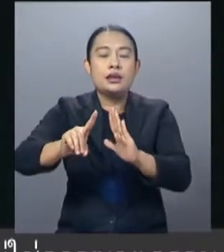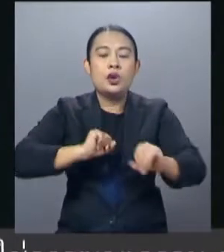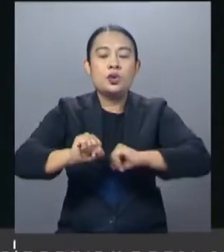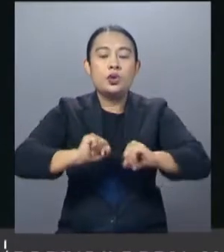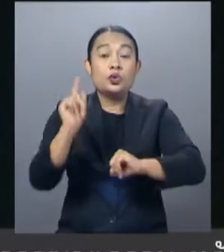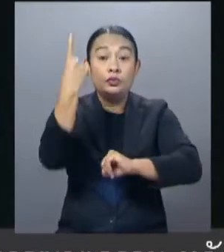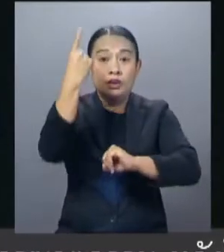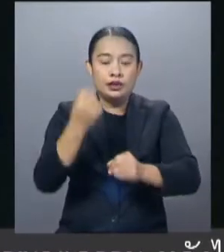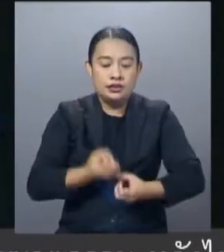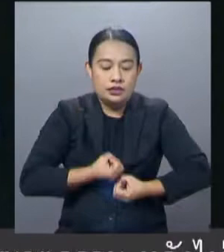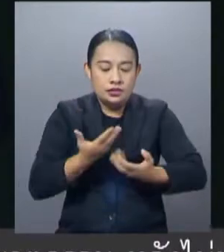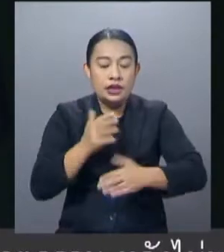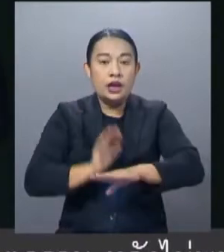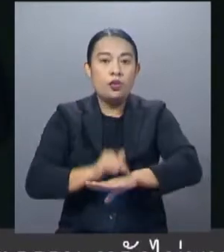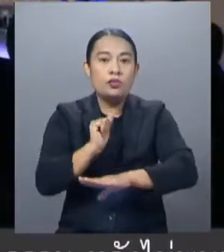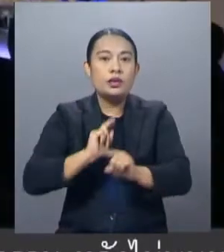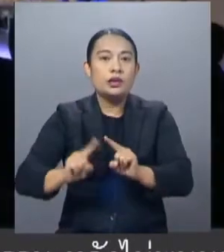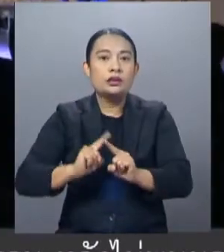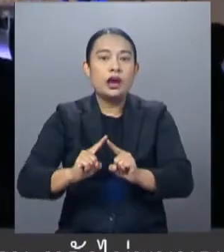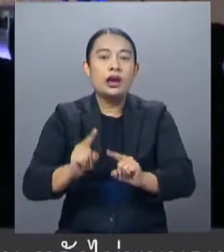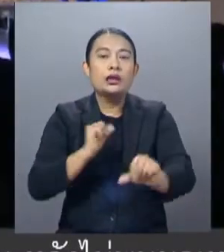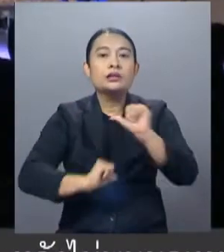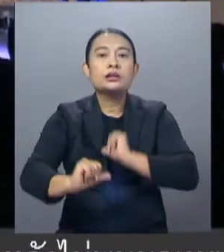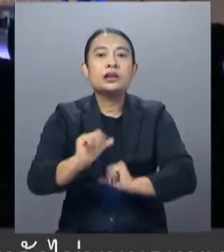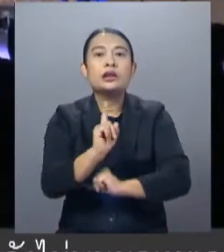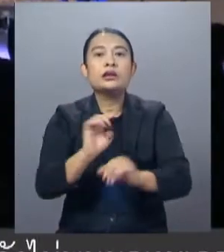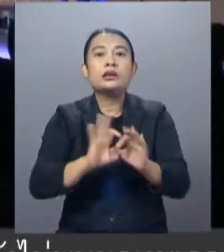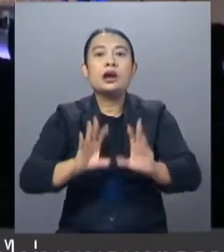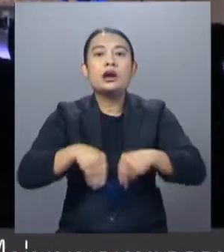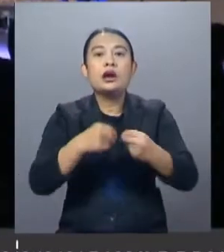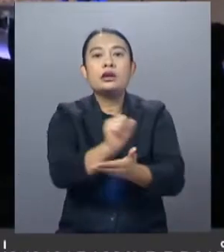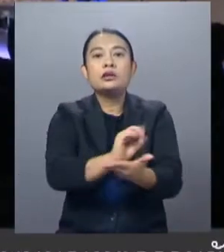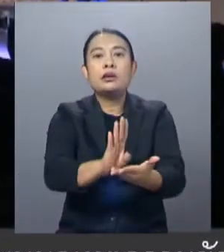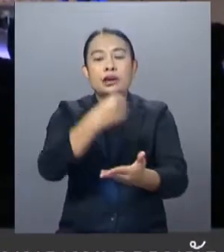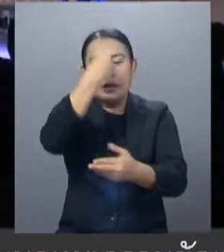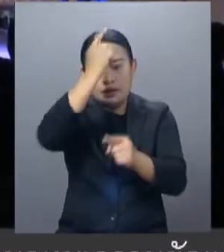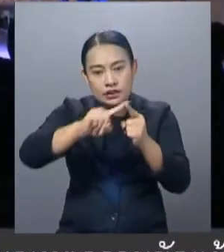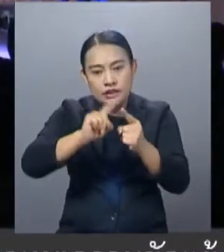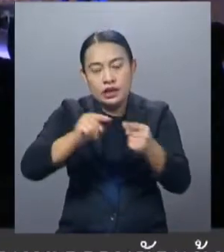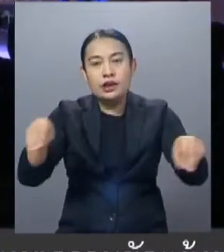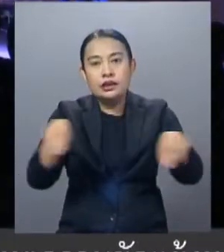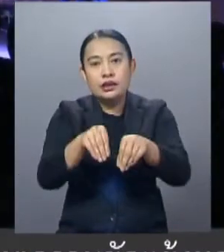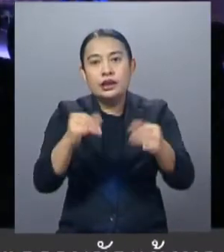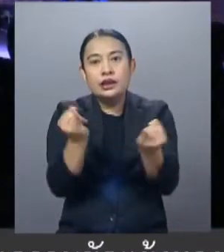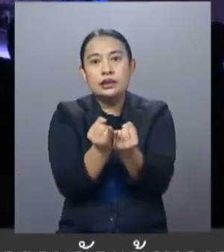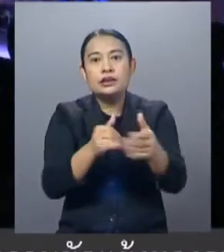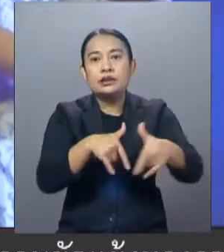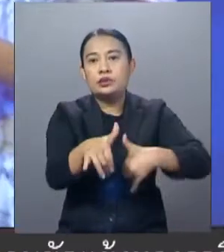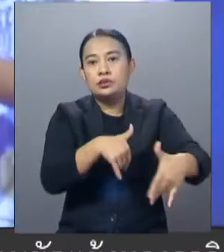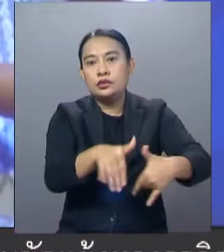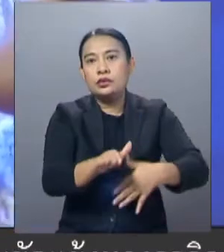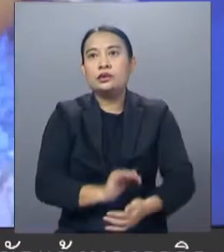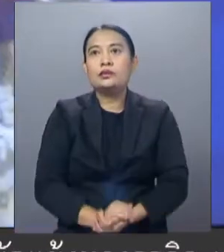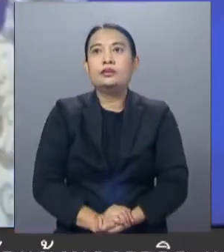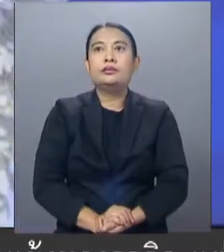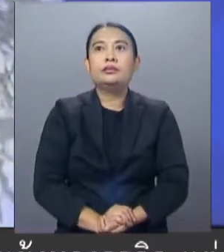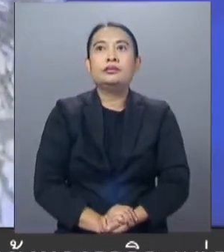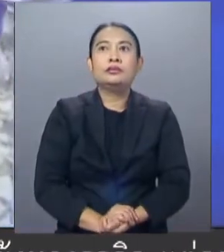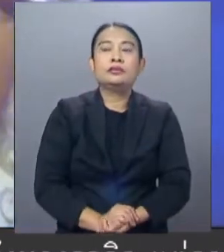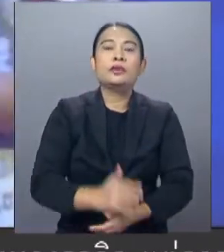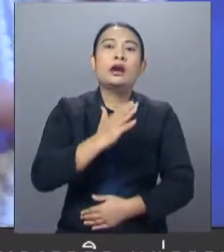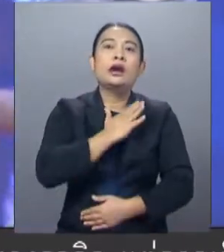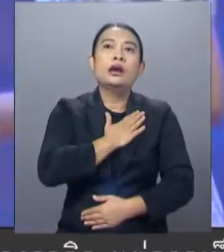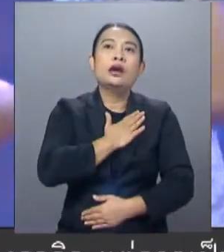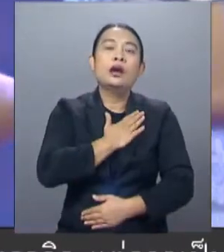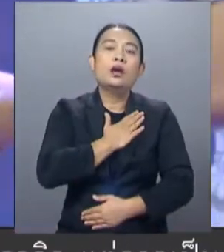แสดงความสามารถไปพร้อมกับการทำให้สถาบันการศึกษาใกล้ชิดกับชุมชน ทำให้เราได้เป็นตัวของตัวเองมากขึ้นทำให้เรา